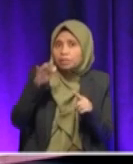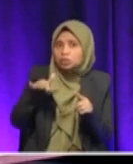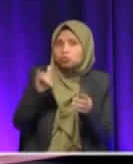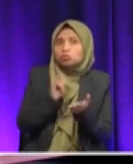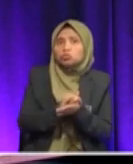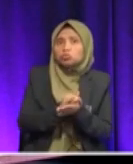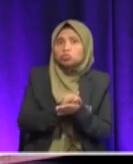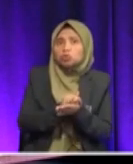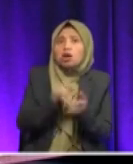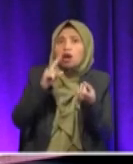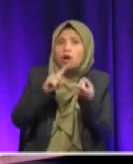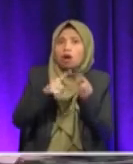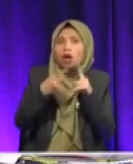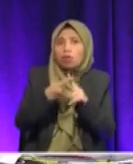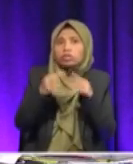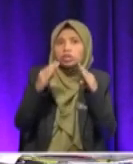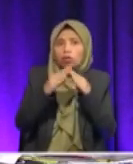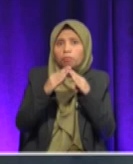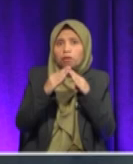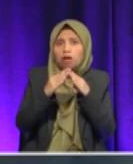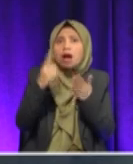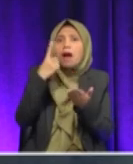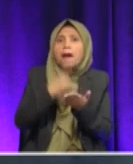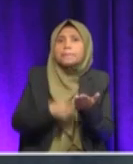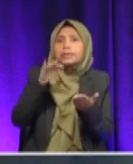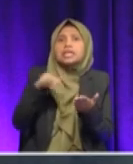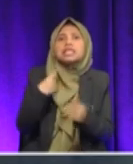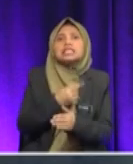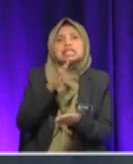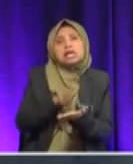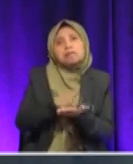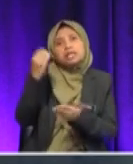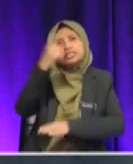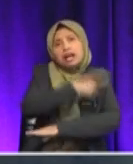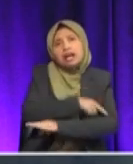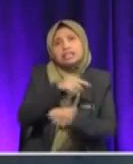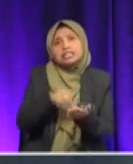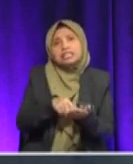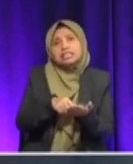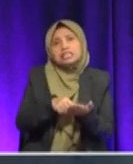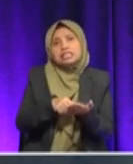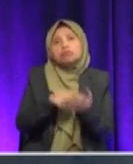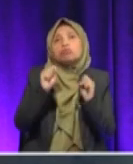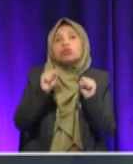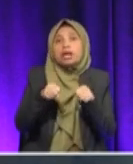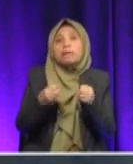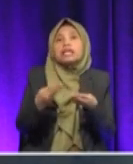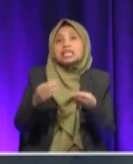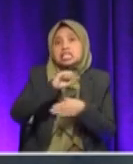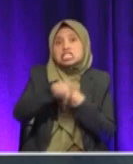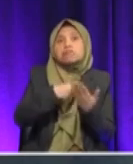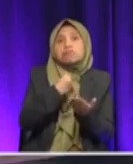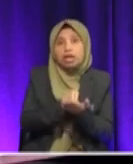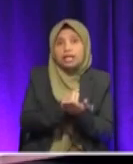selesai pastikan rakan-rakan di rumah nak tahu apa yang kita baca padahal ini Mungkin cukup pelik bagi sedikit kesimpulan Oke